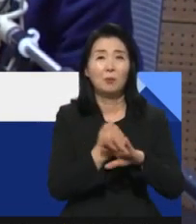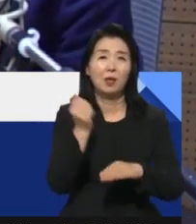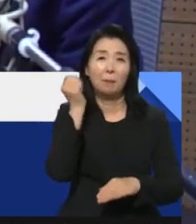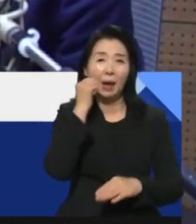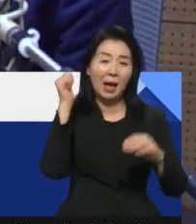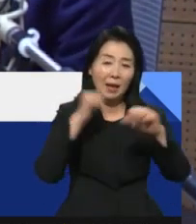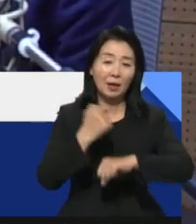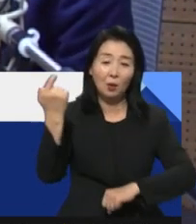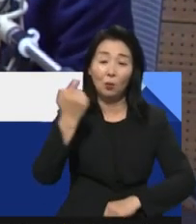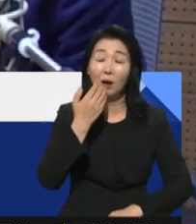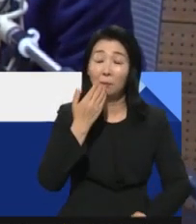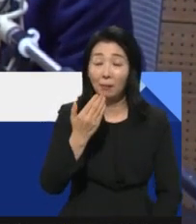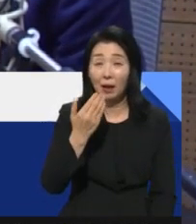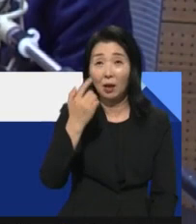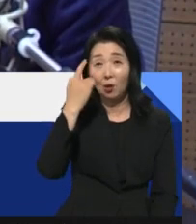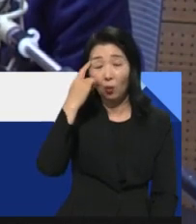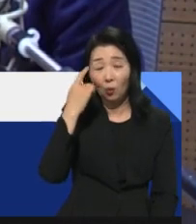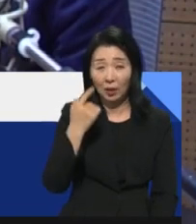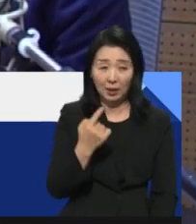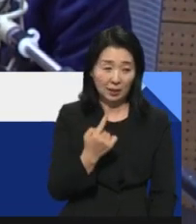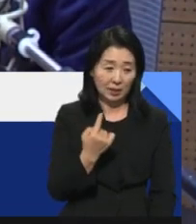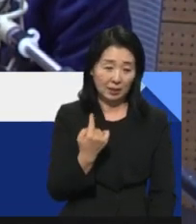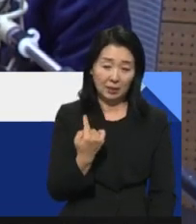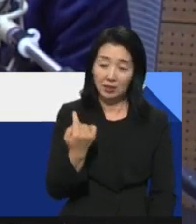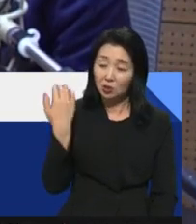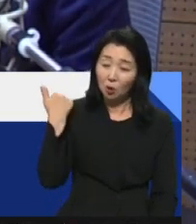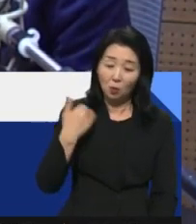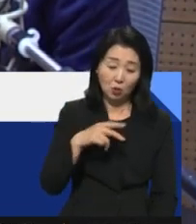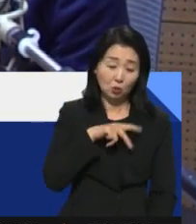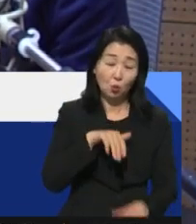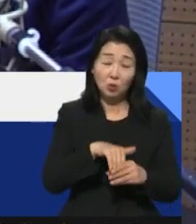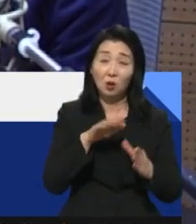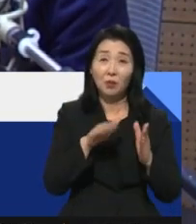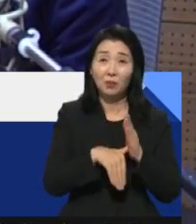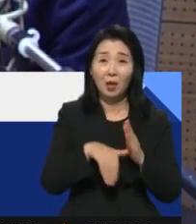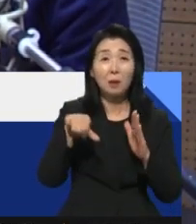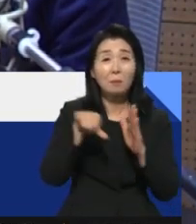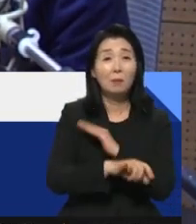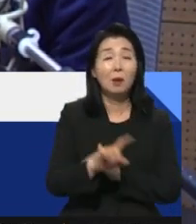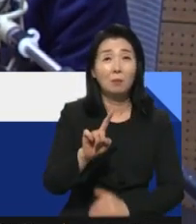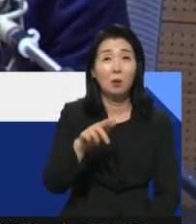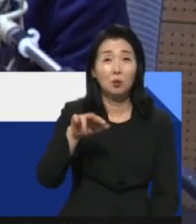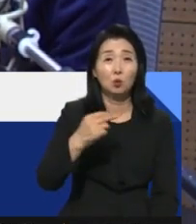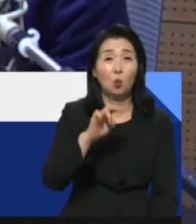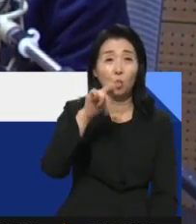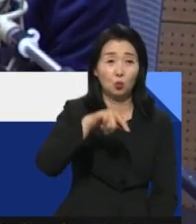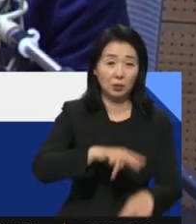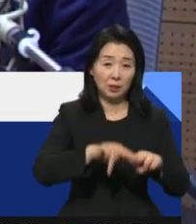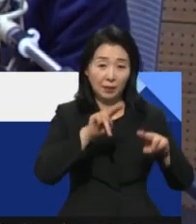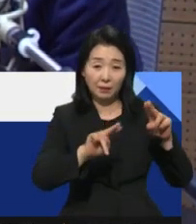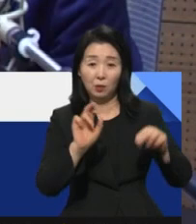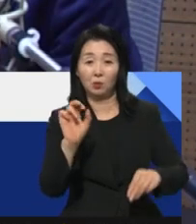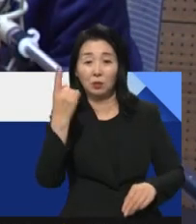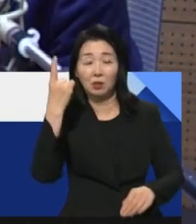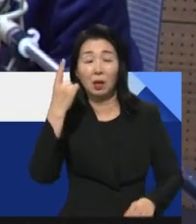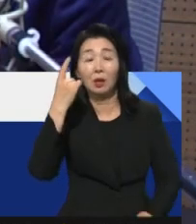때 대선 패배의 네. 주요 원인 중에 하나가 결국은 조국 장관 사태로 인한